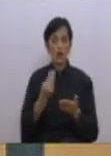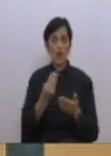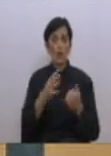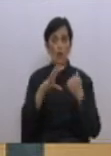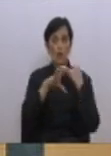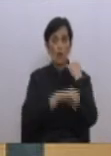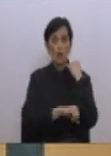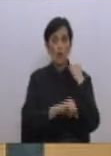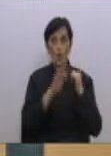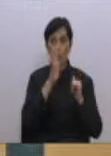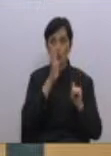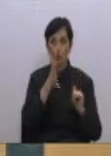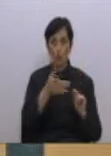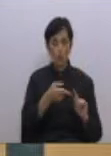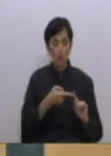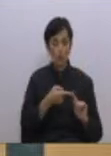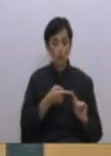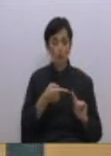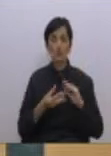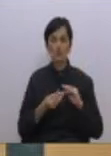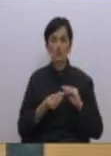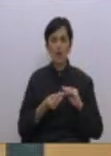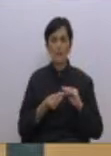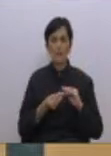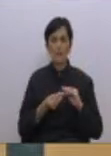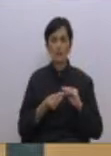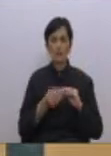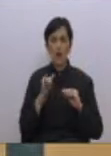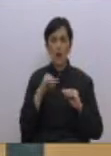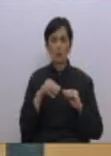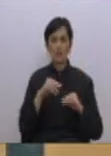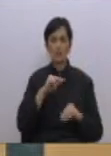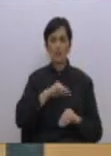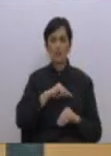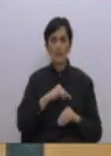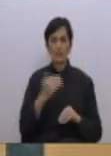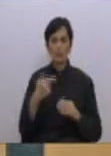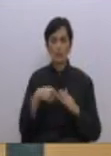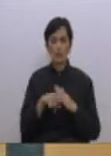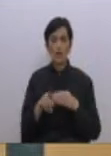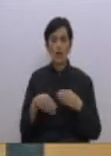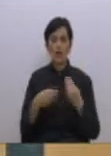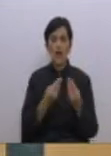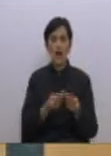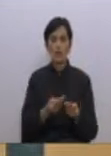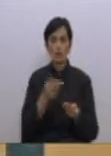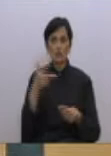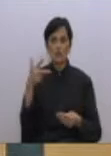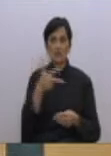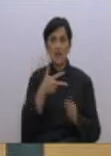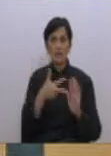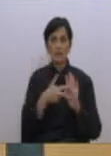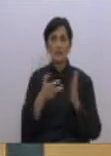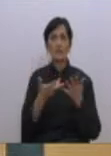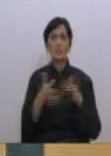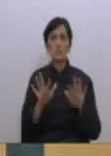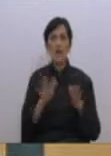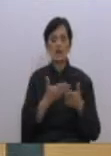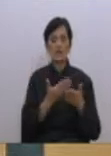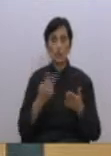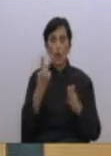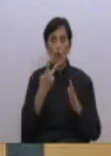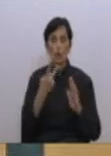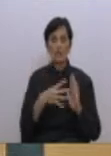წლის განმავლობაში ჯამში აუდიტის სამსახურის მიერ გაცემულია 3800-ზე მეტი რეკომენდაცია,